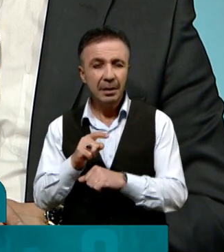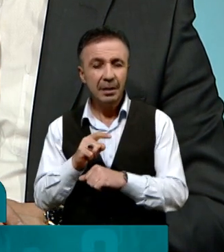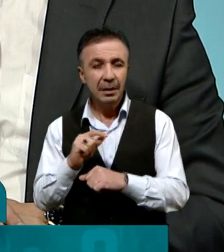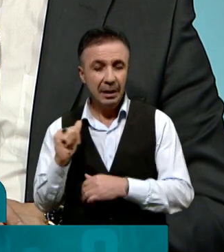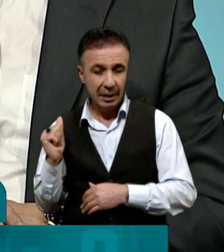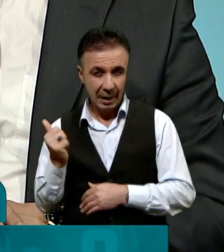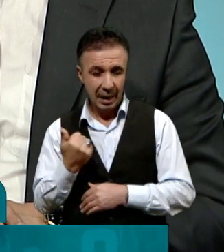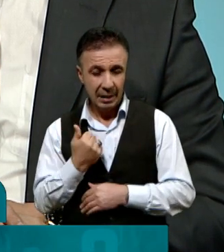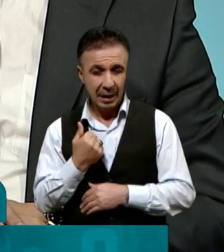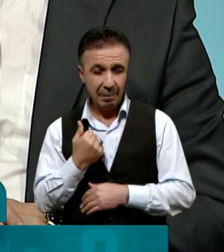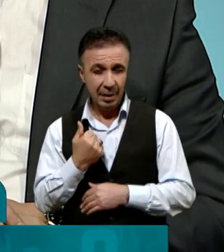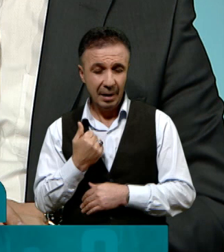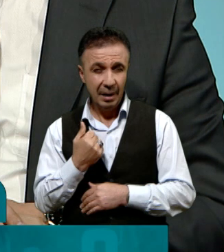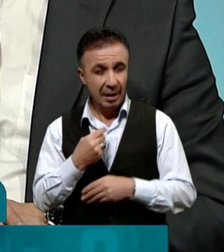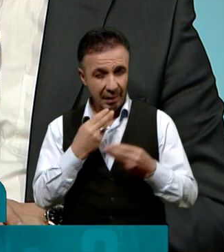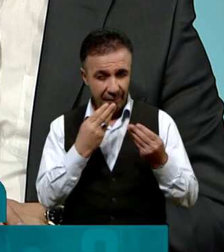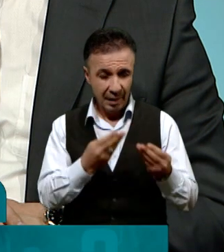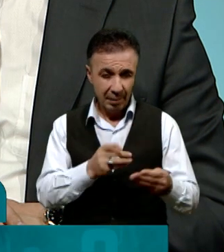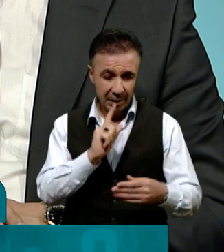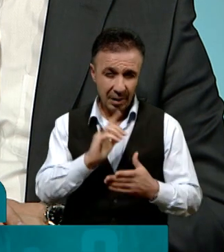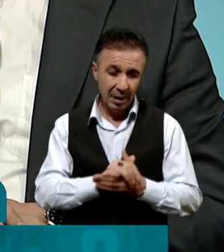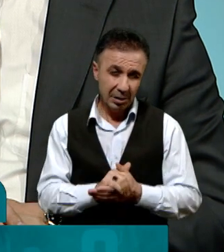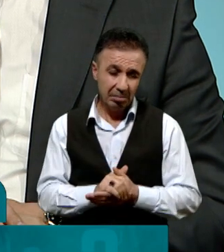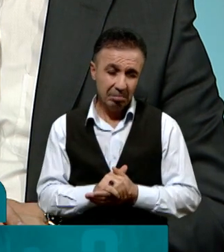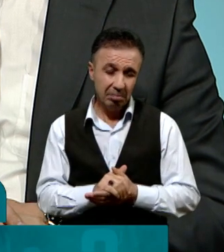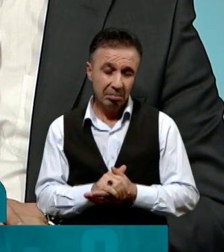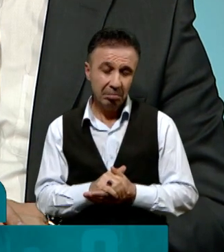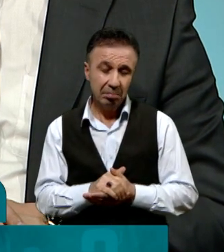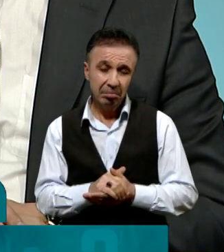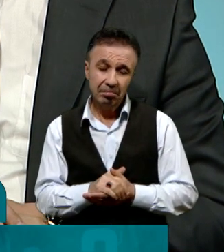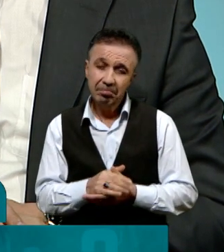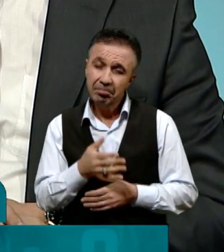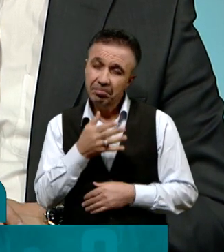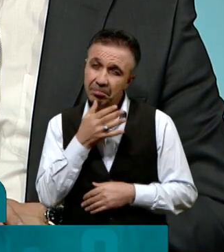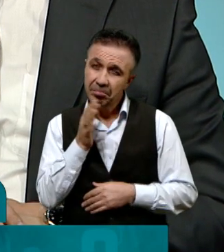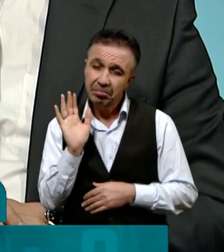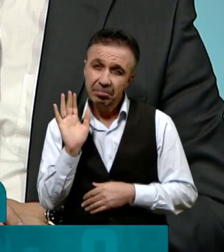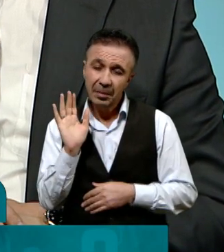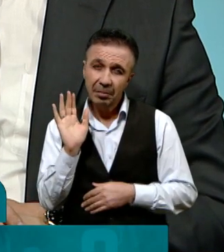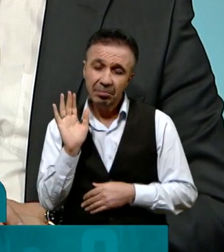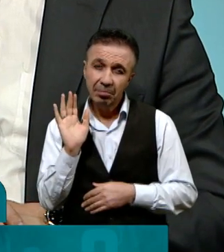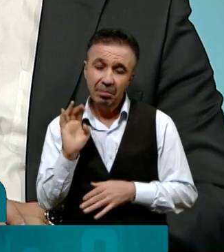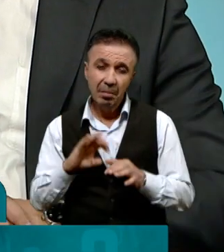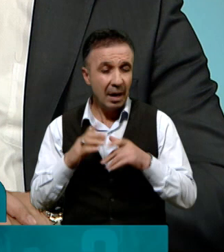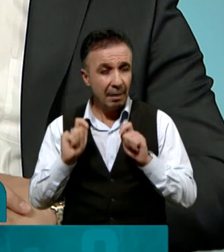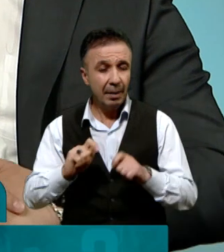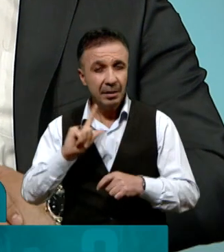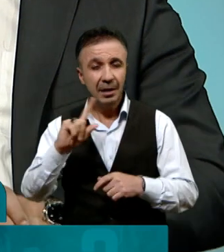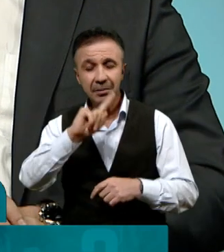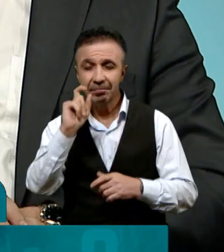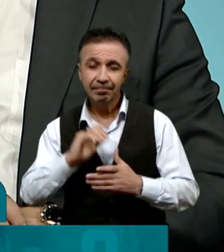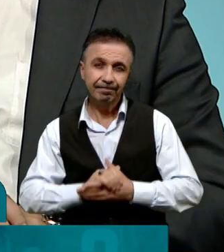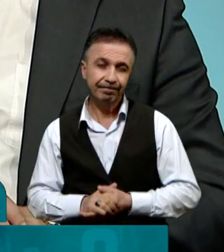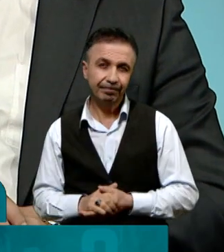mı vermek lazım, yoksa hiç vermemek mi lazım, nasıl edeceğiz, bunu danışmak için şey yaptım. Eyvallah. Soralım Reşit amca, bakalım hocam